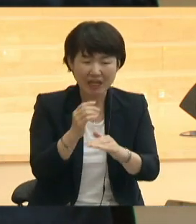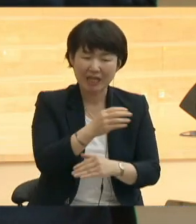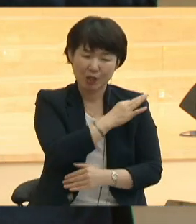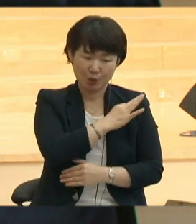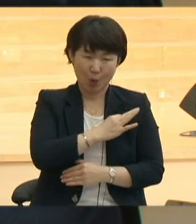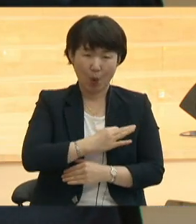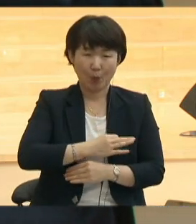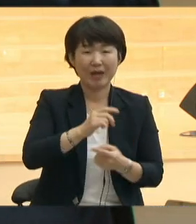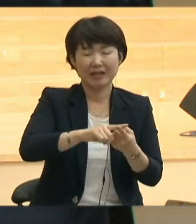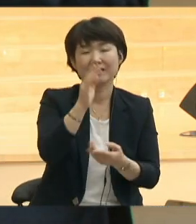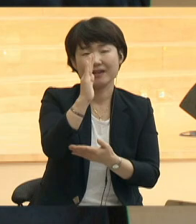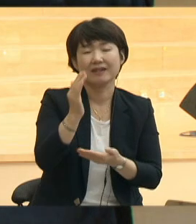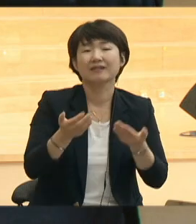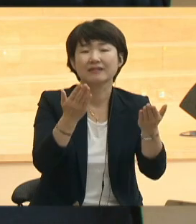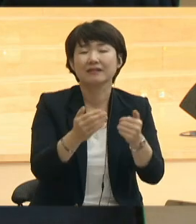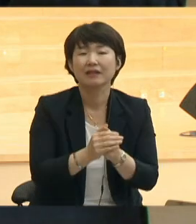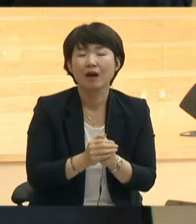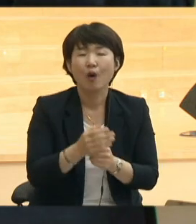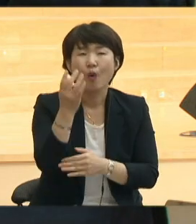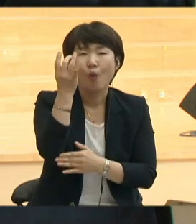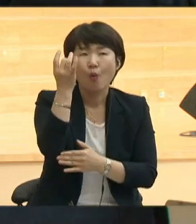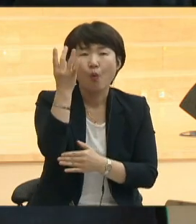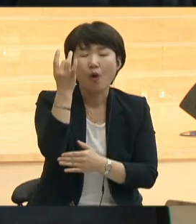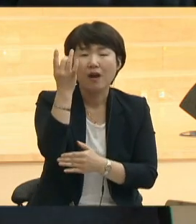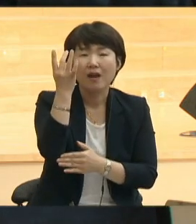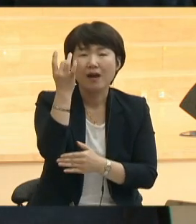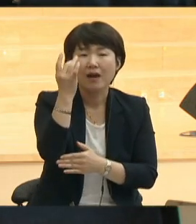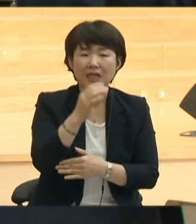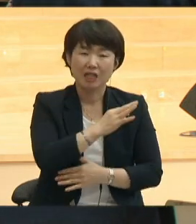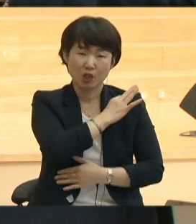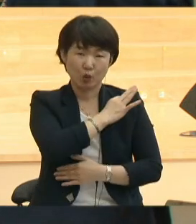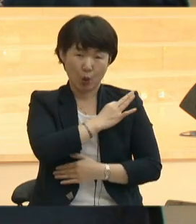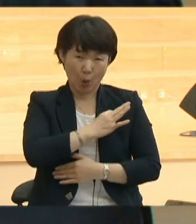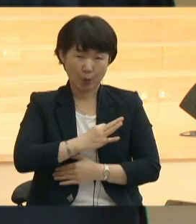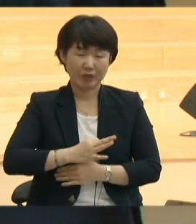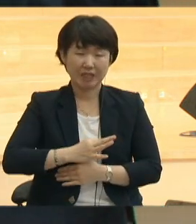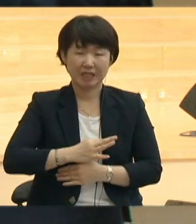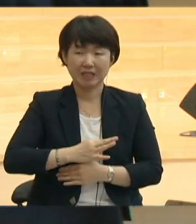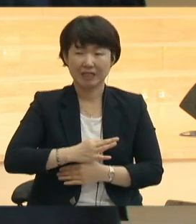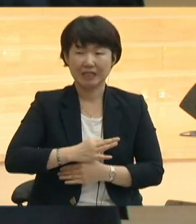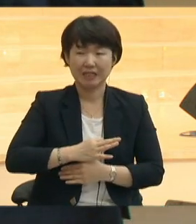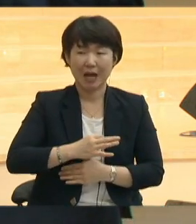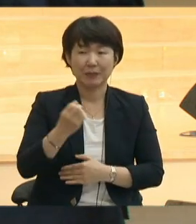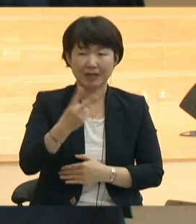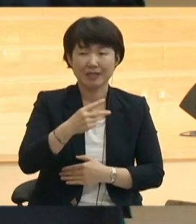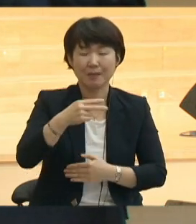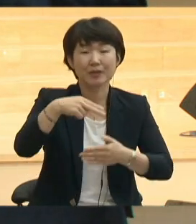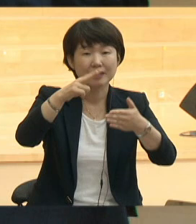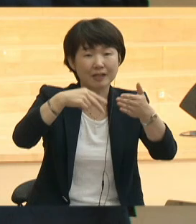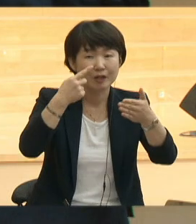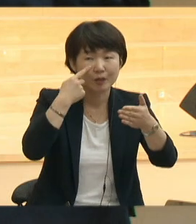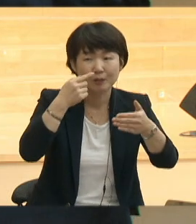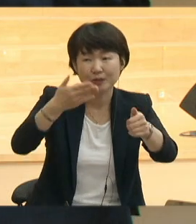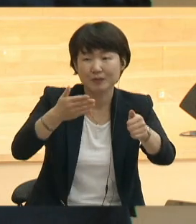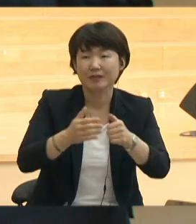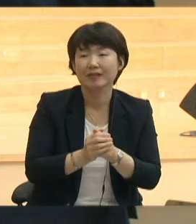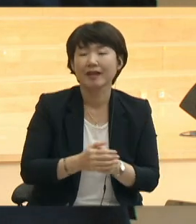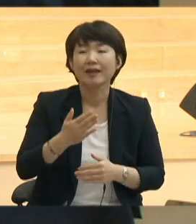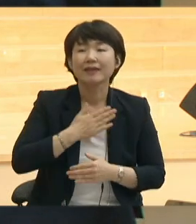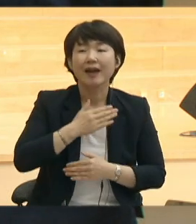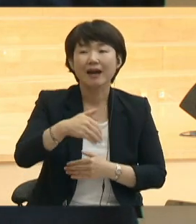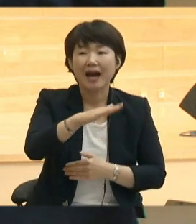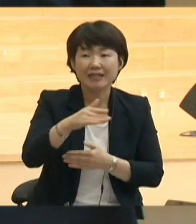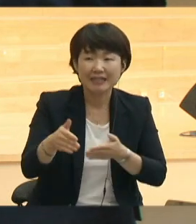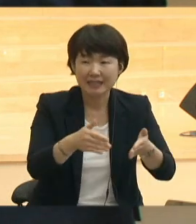원래 원 원래 얘기 원래 있는 요기요기 버릴 거야 자가 참 읽어볼까 23절 10절 지자